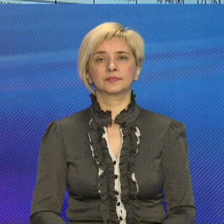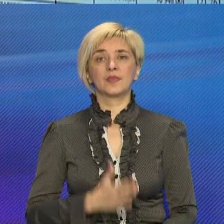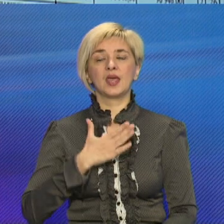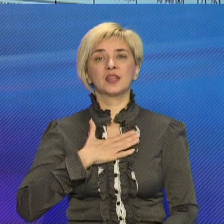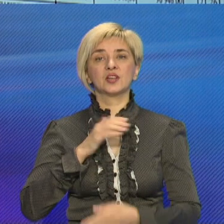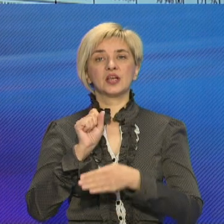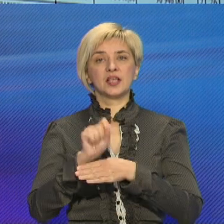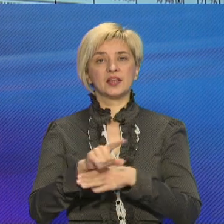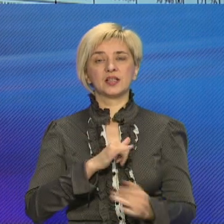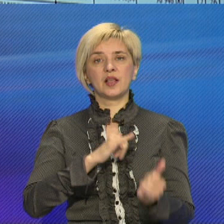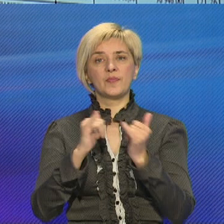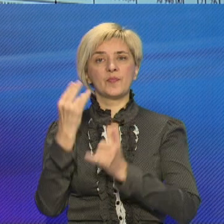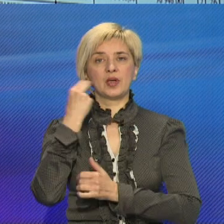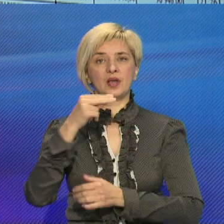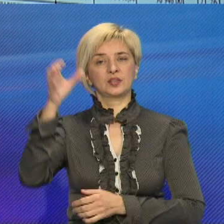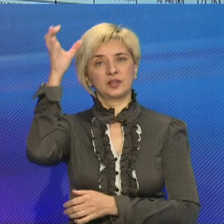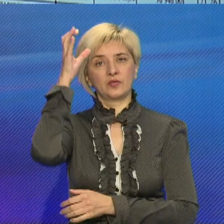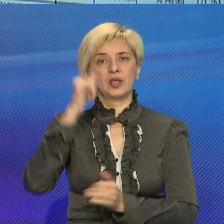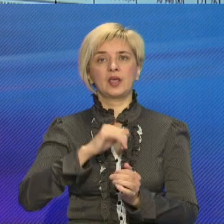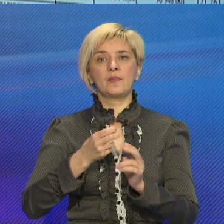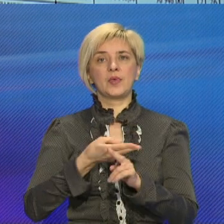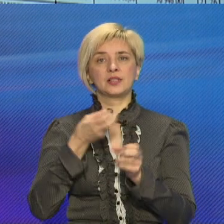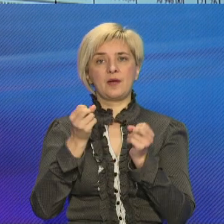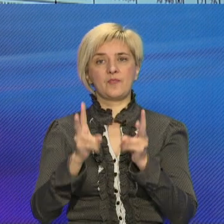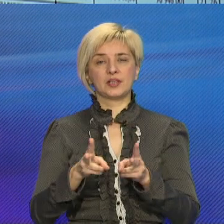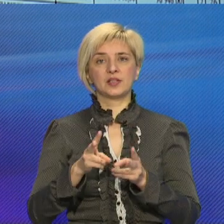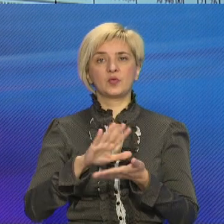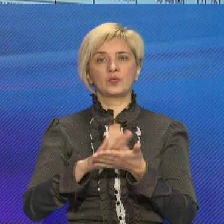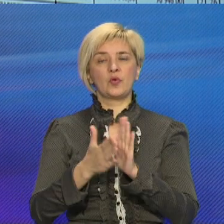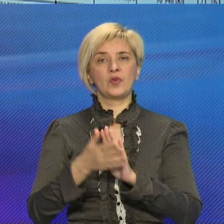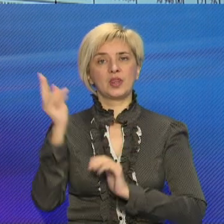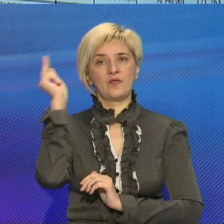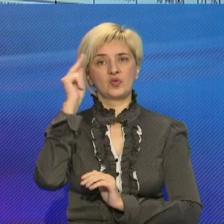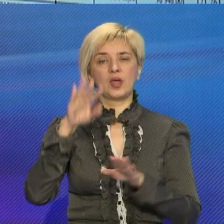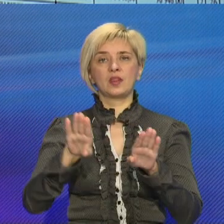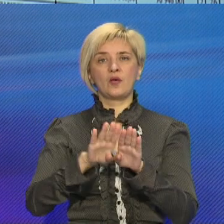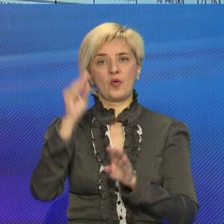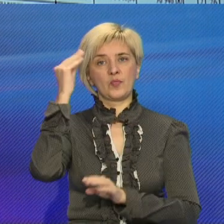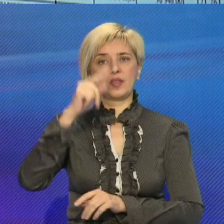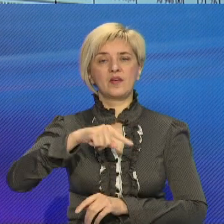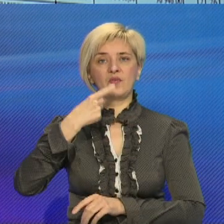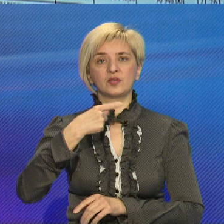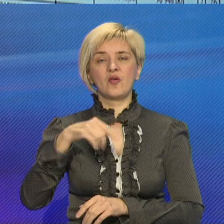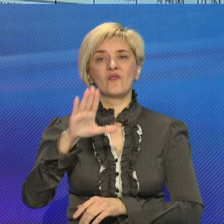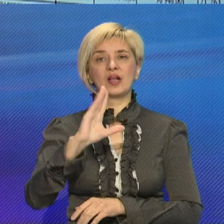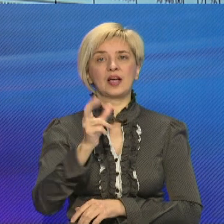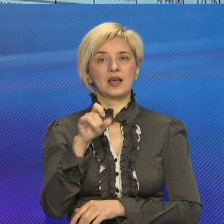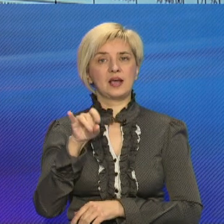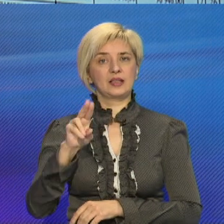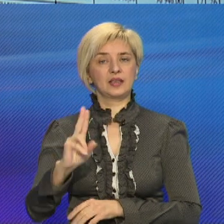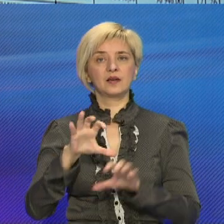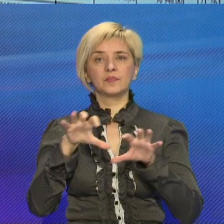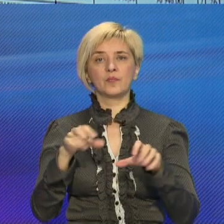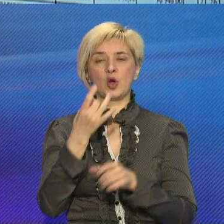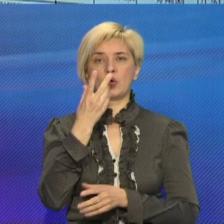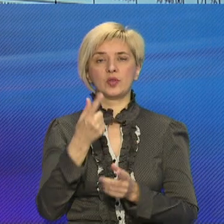Наша задача – забяспечыць якасную адукацыю і бяспечную мову навучання. Такую думку выказаў Владзімір Каранік, старшыня Гродзенскага